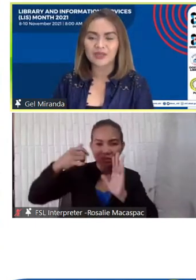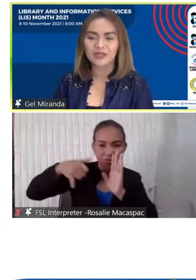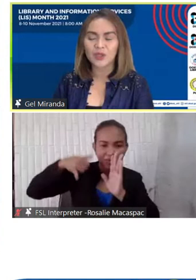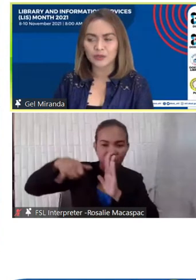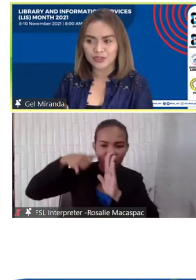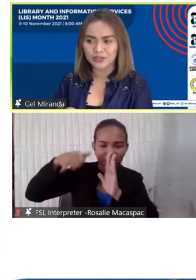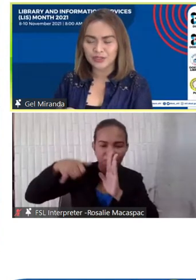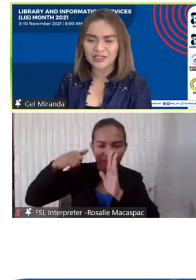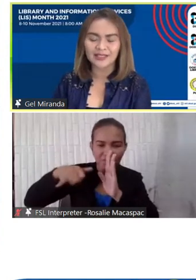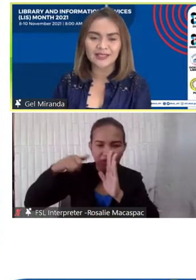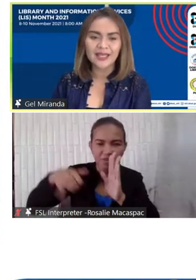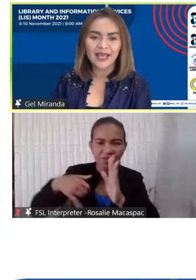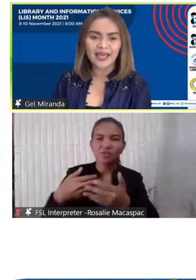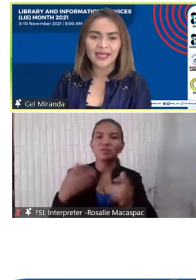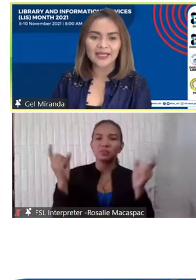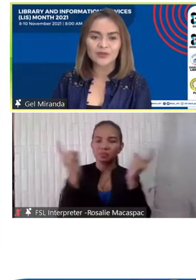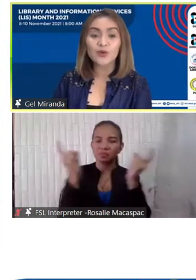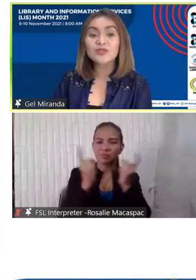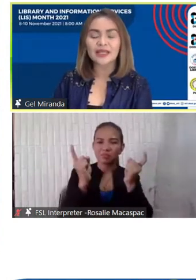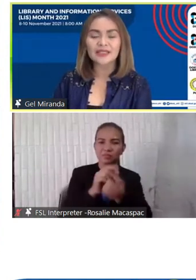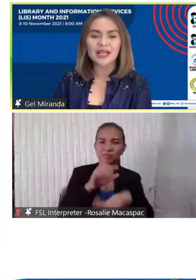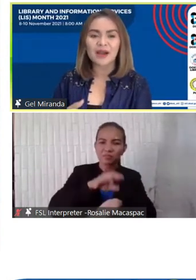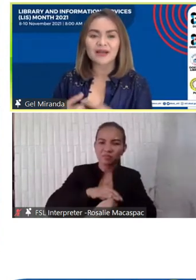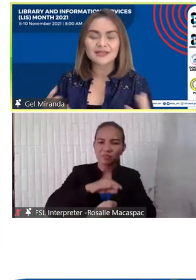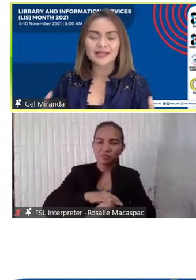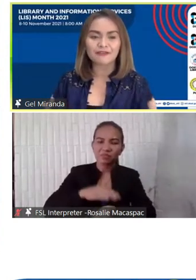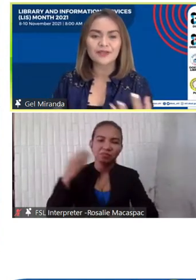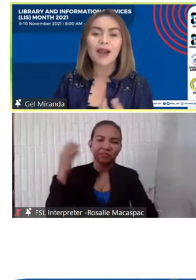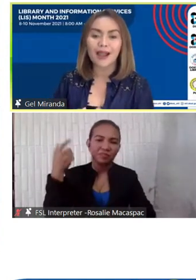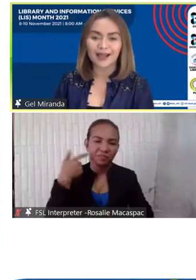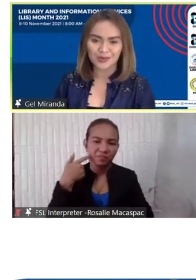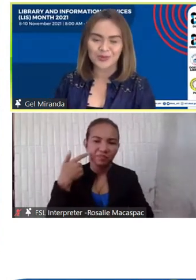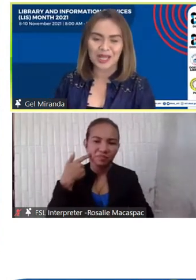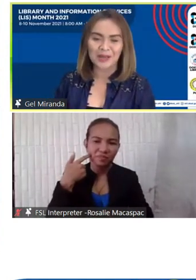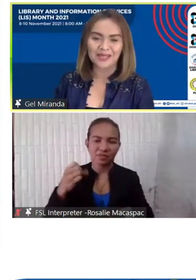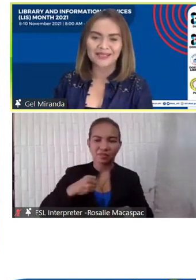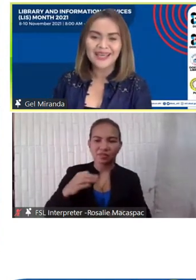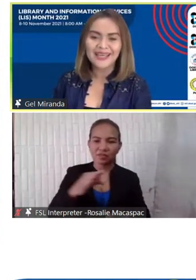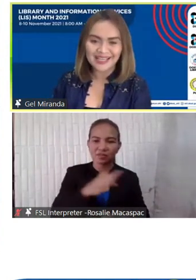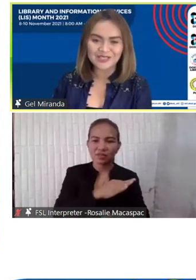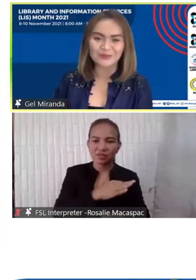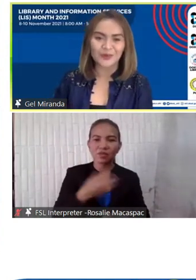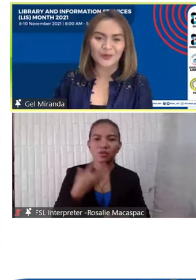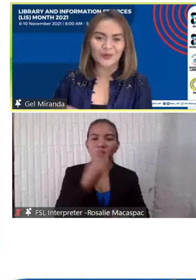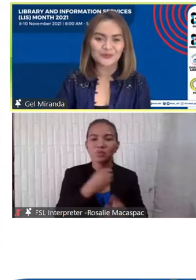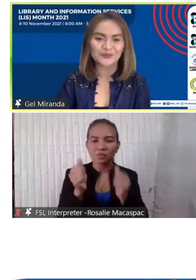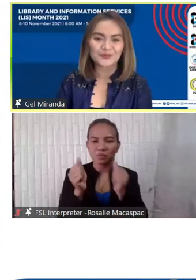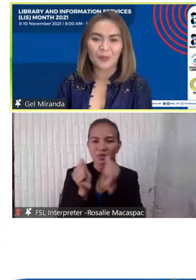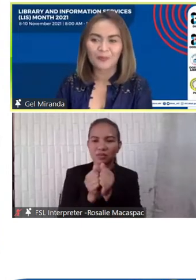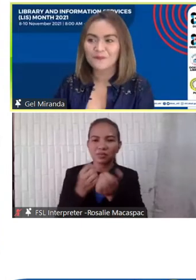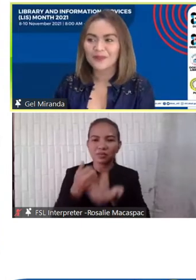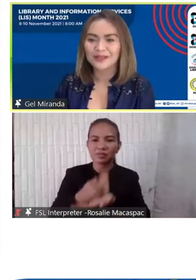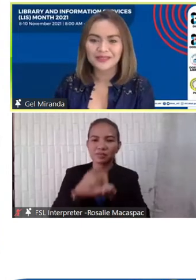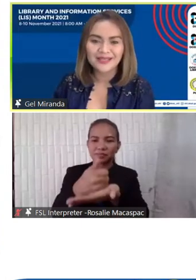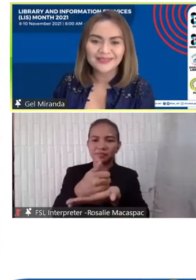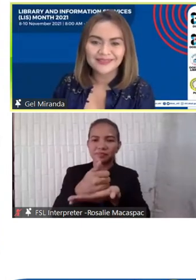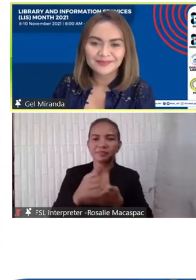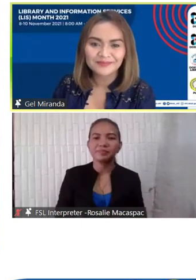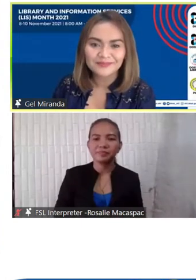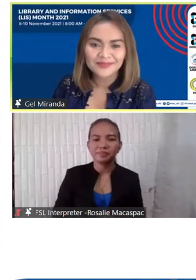nakipag-meet na kami with Dr. Georgine and doon sa kanilang mga staff na makakatulong namin. Next po.